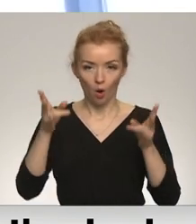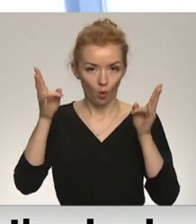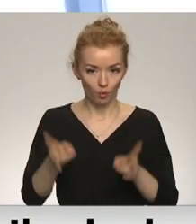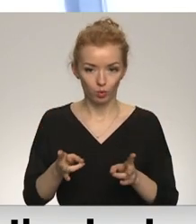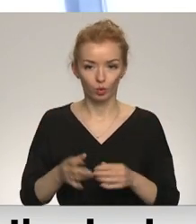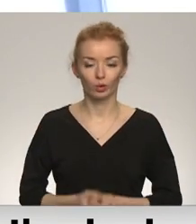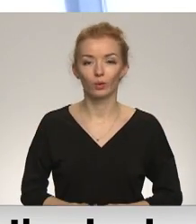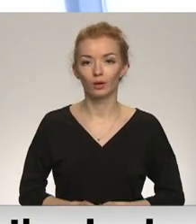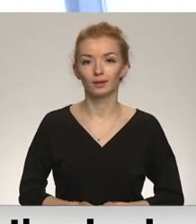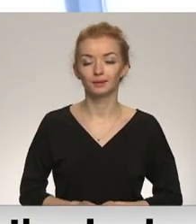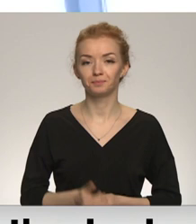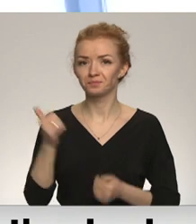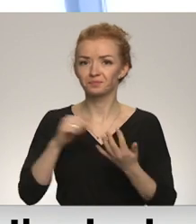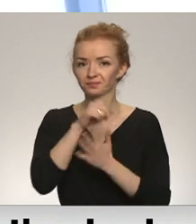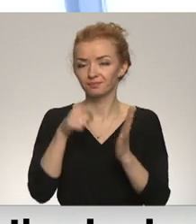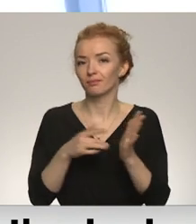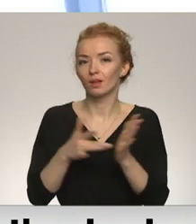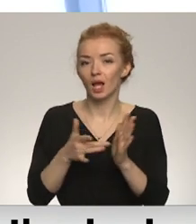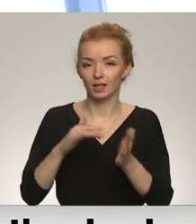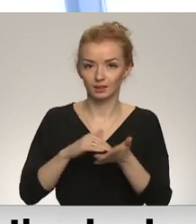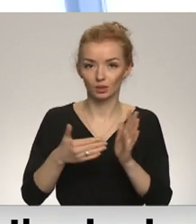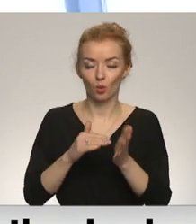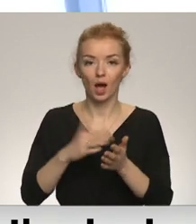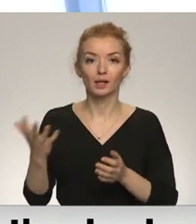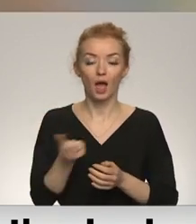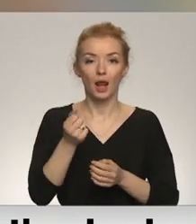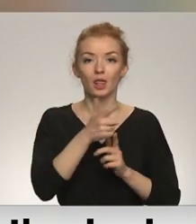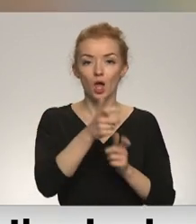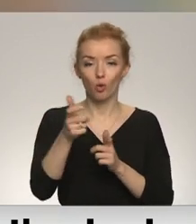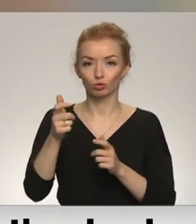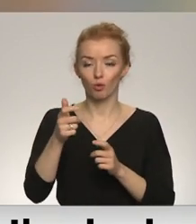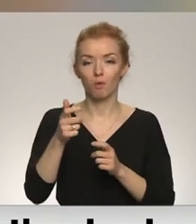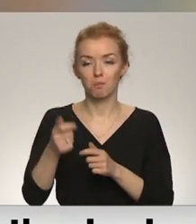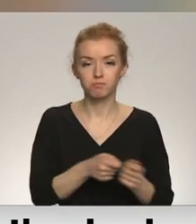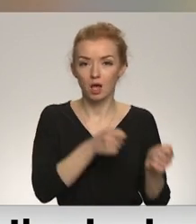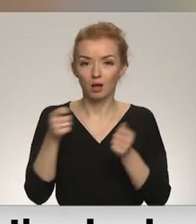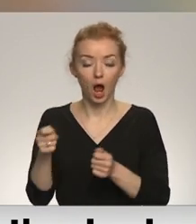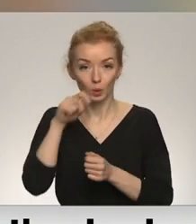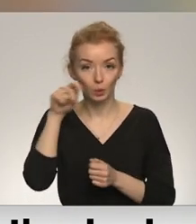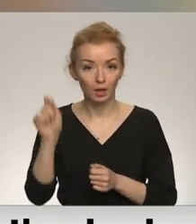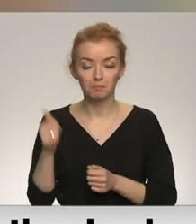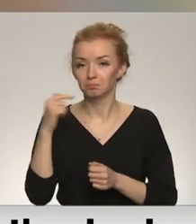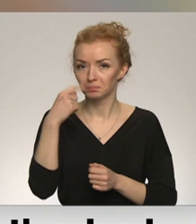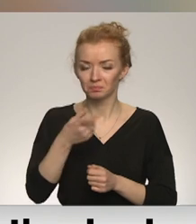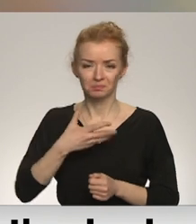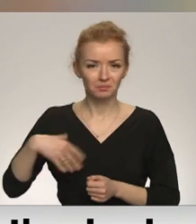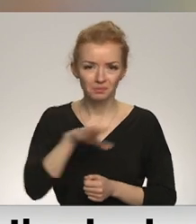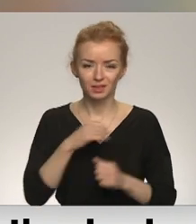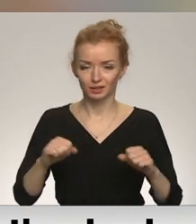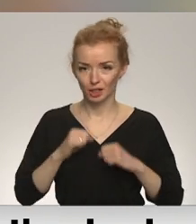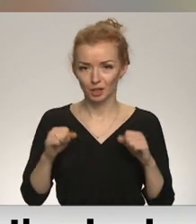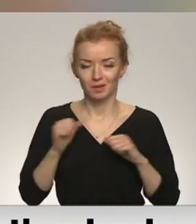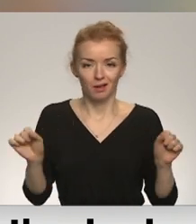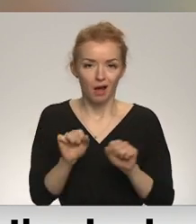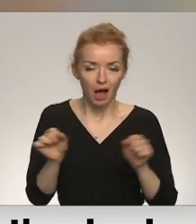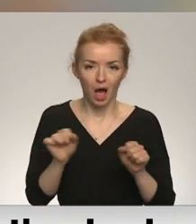upuru. Kāda šobrīd ir tā situācija ar ieroču piegādēm Ukrainai? Latvijas gadījumā mēs esam spēruši visus soļus uz priekšu, lai